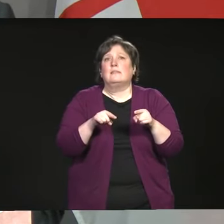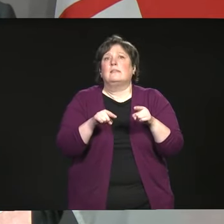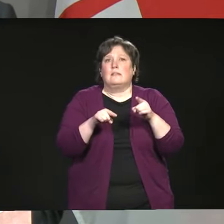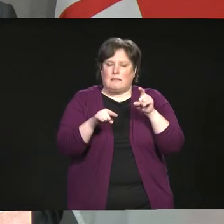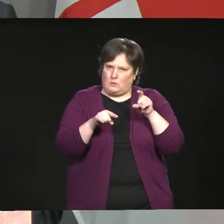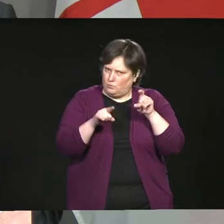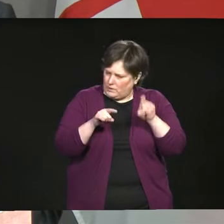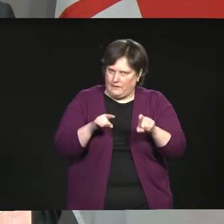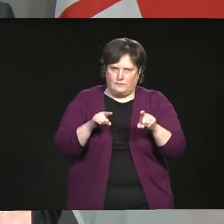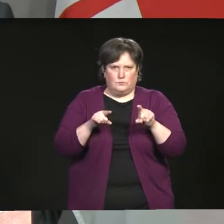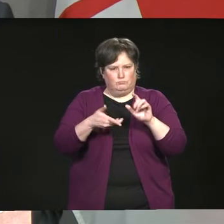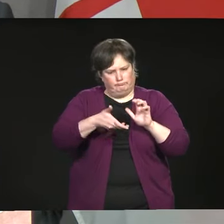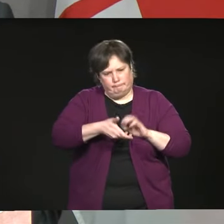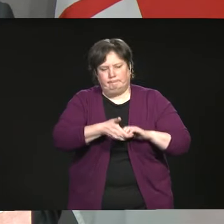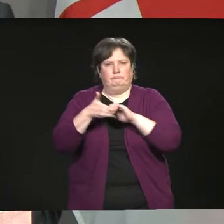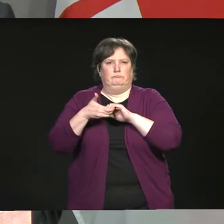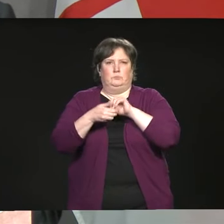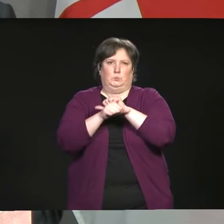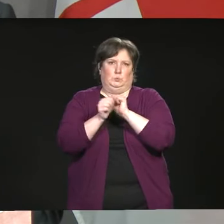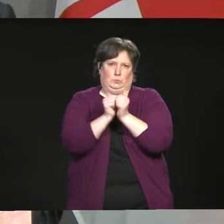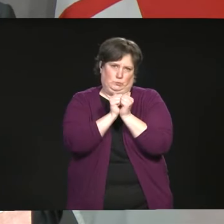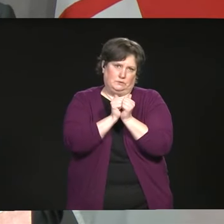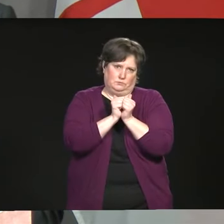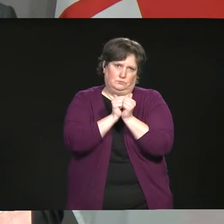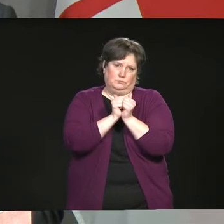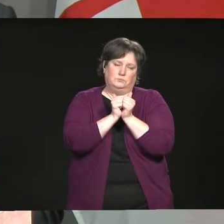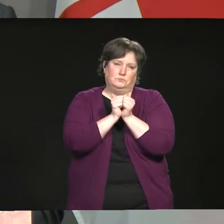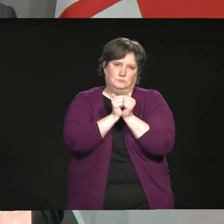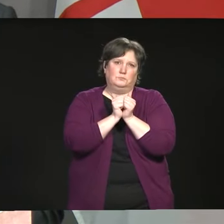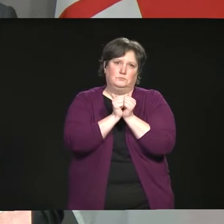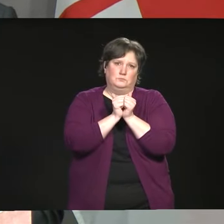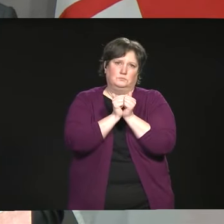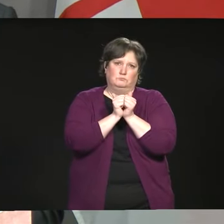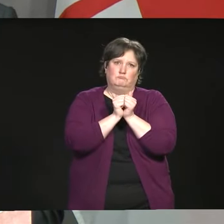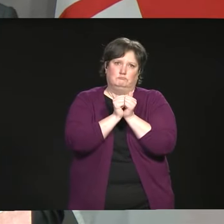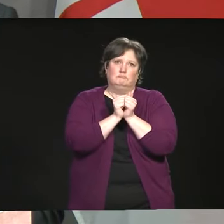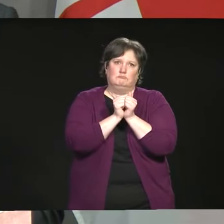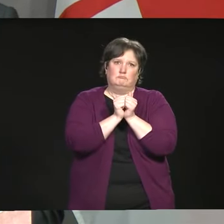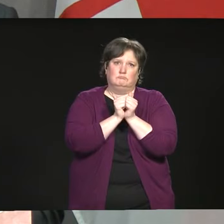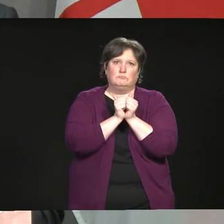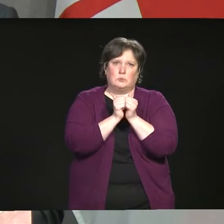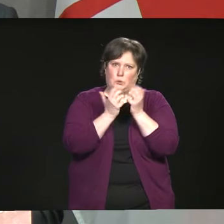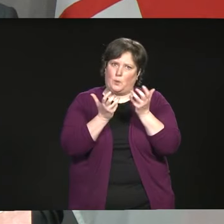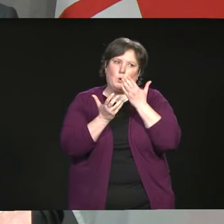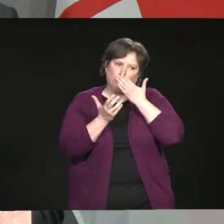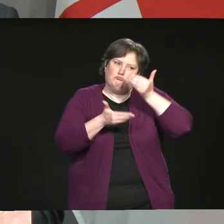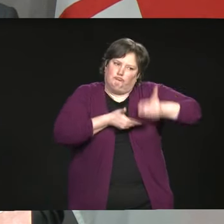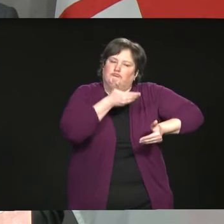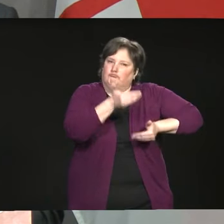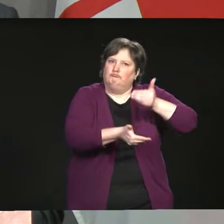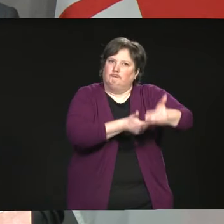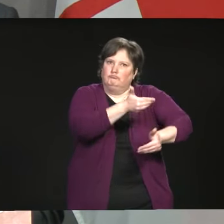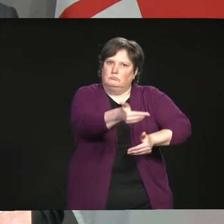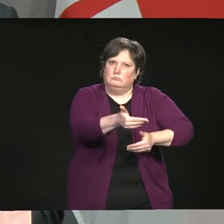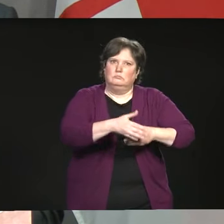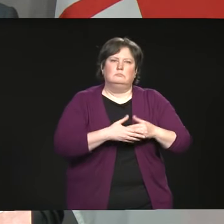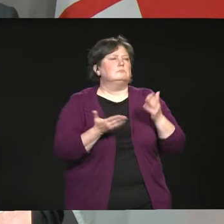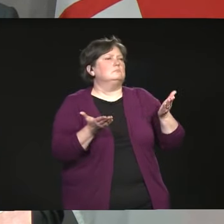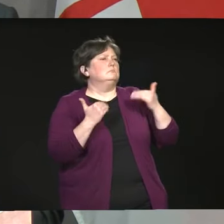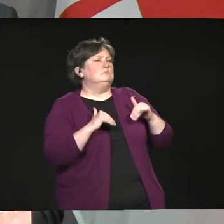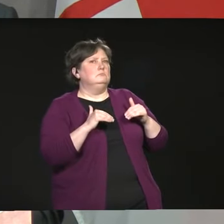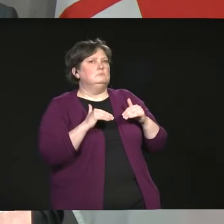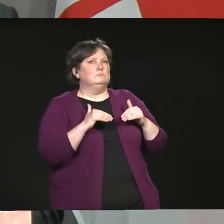pouvons to avoir ensure une bonne approche that pour les gens. we do have a good approach. Ma question, là, elle est très précise. Je ne sais pas si quelqu'un a la réponse. Si vous ne l'avez